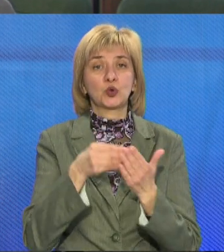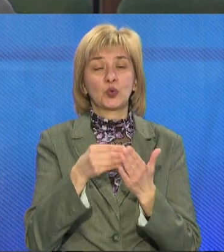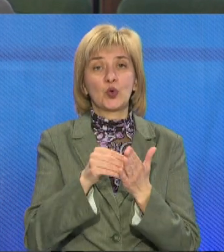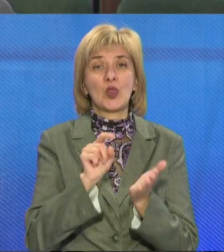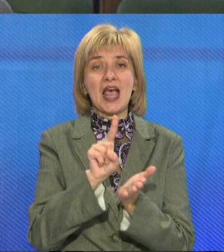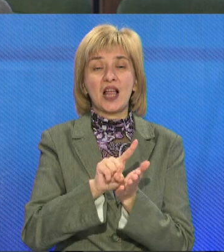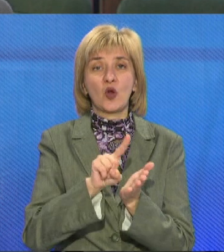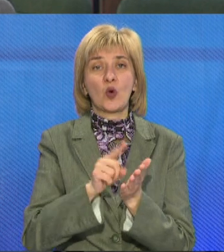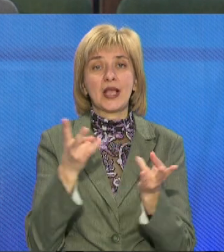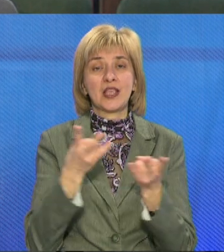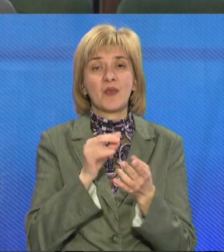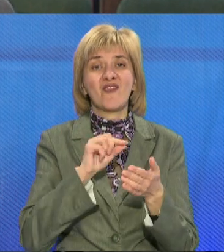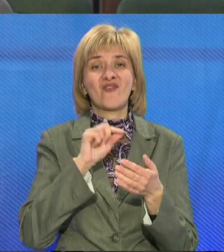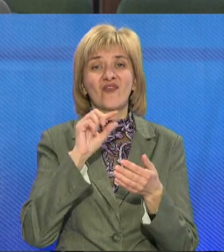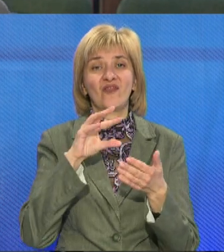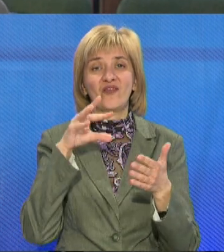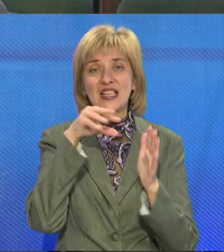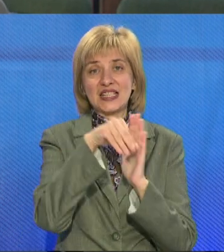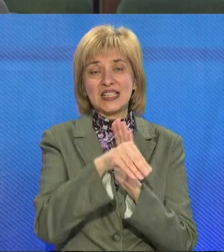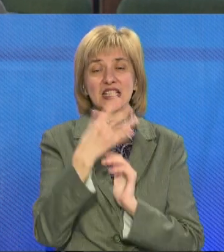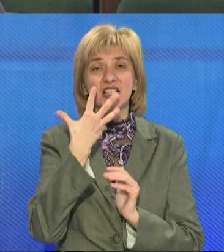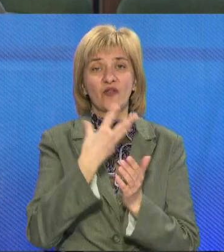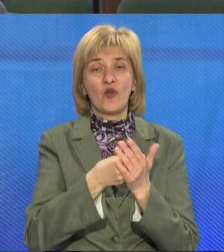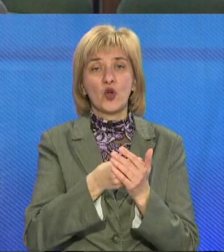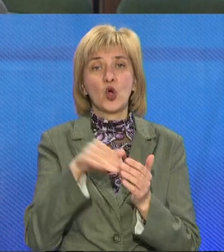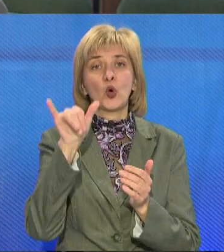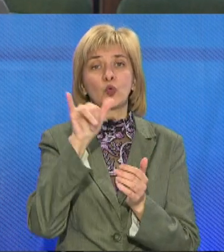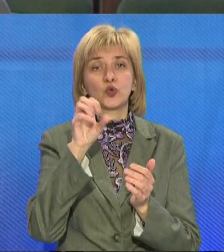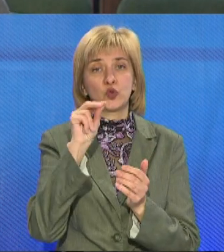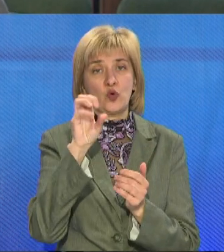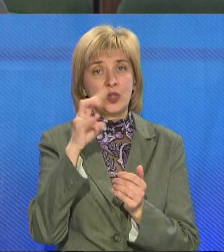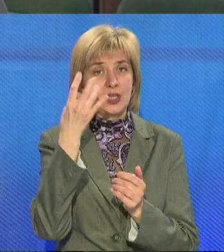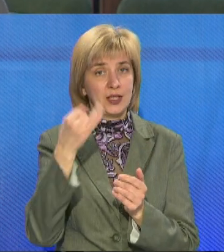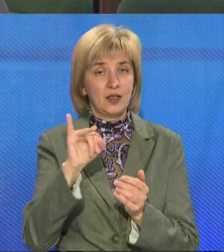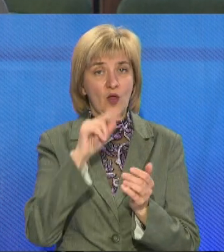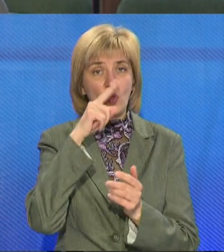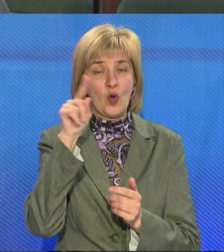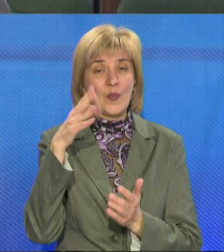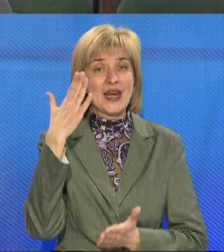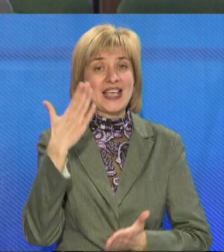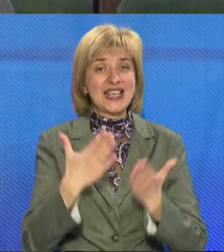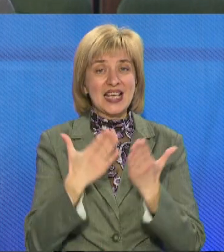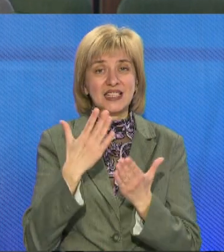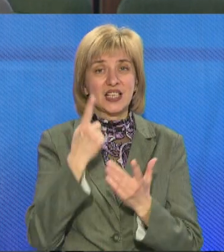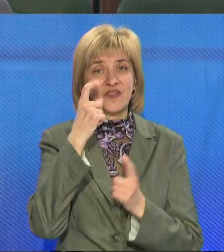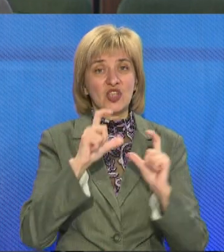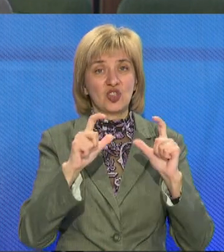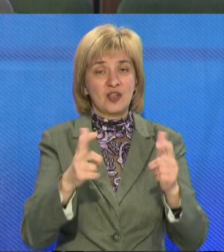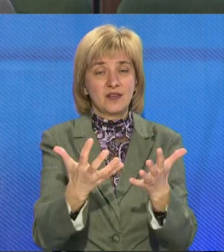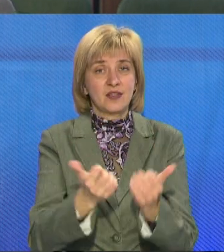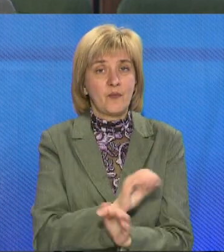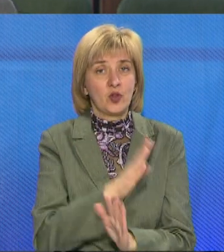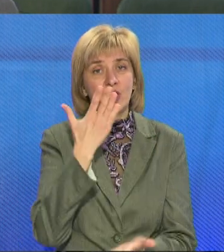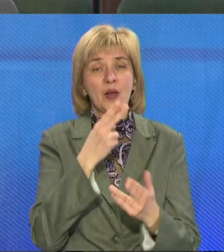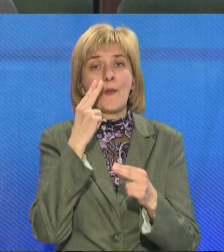плательщику необходимо ввести свой учетный номер. Если по каким-либо причинам не получили извещение или